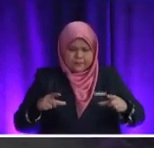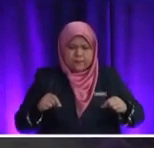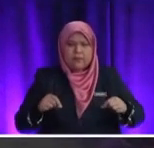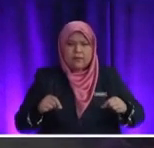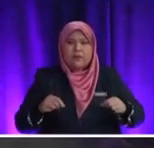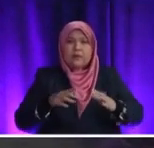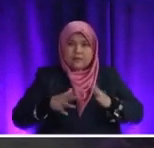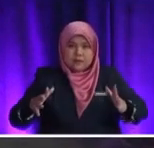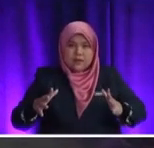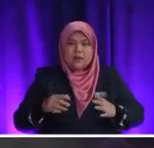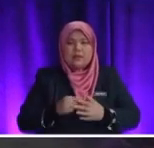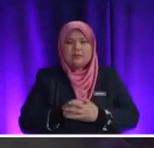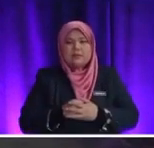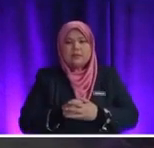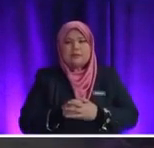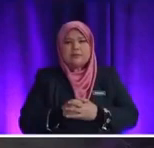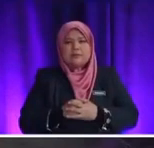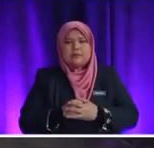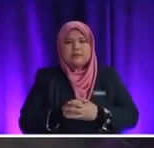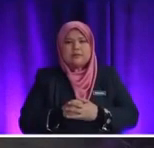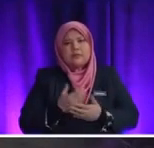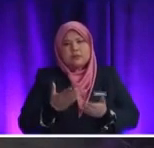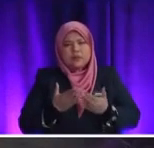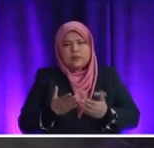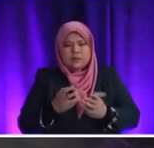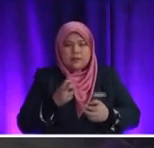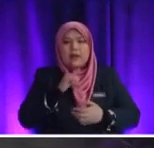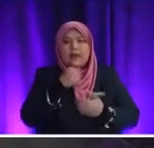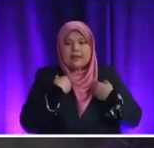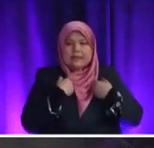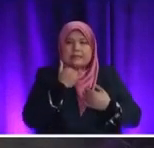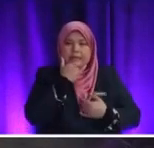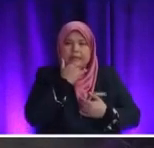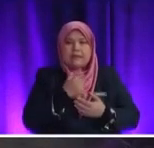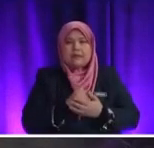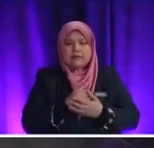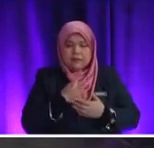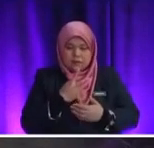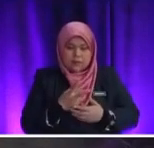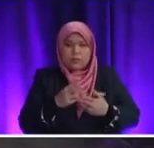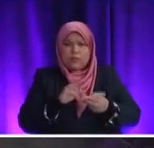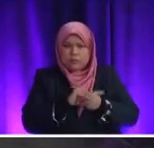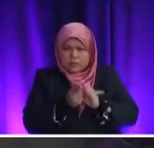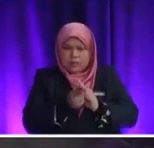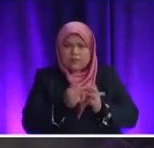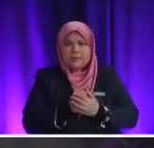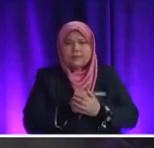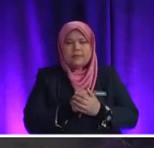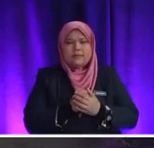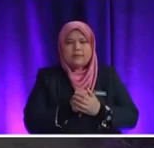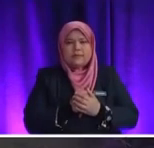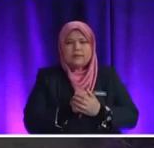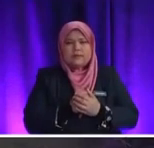gunakan emiten lebih besar lahir nah oke jantung mungkin masalah atau pralala diratapi kita dapat lihat perubahan tune betullah